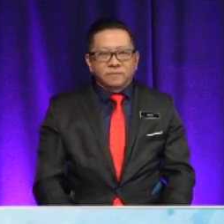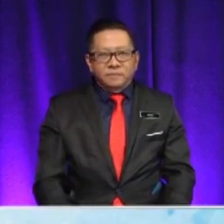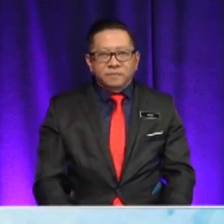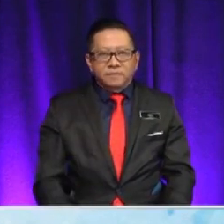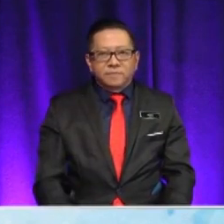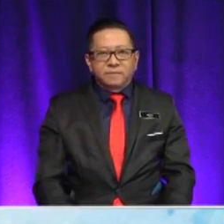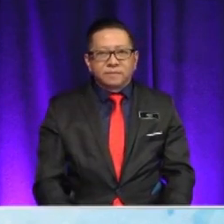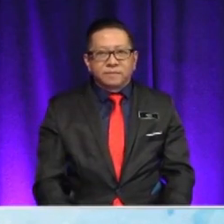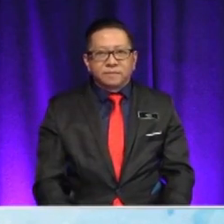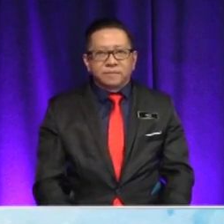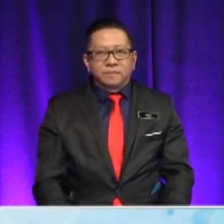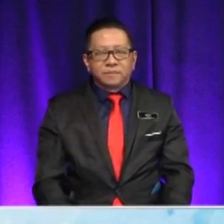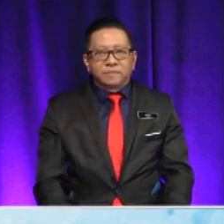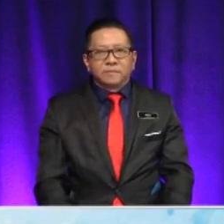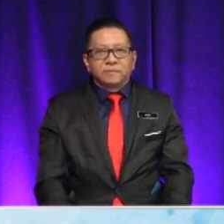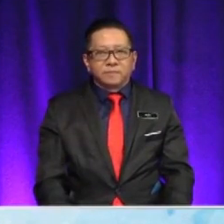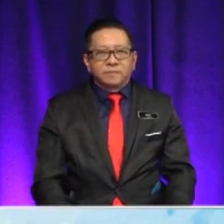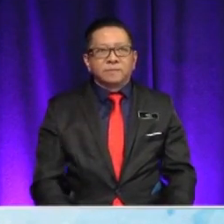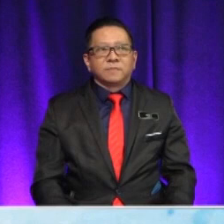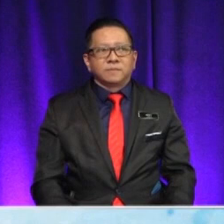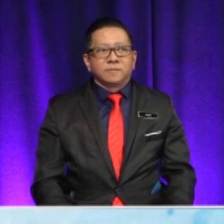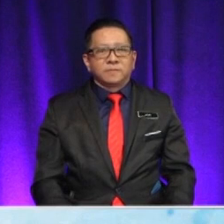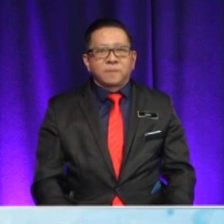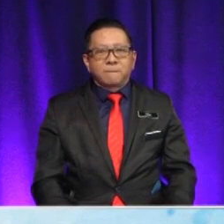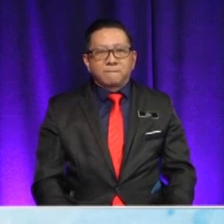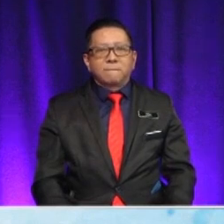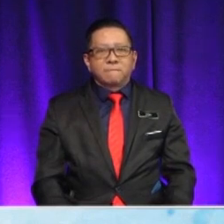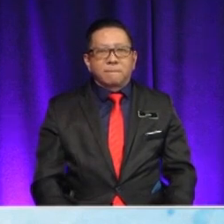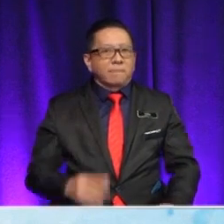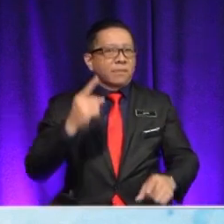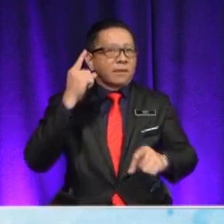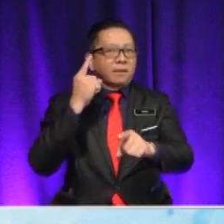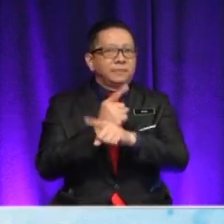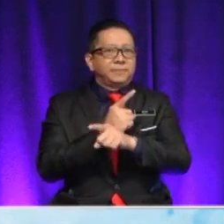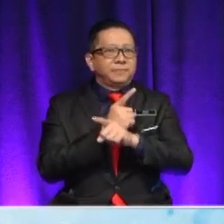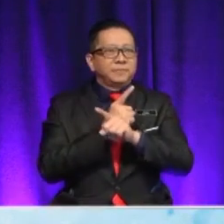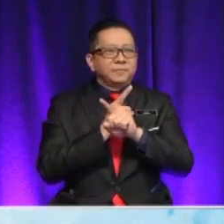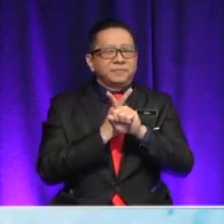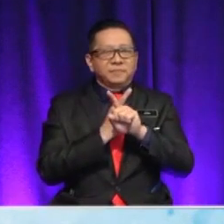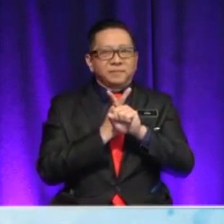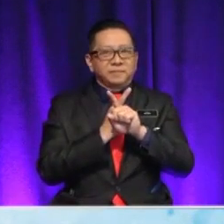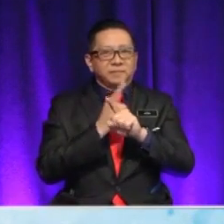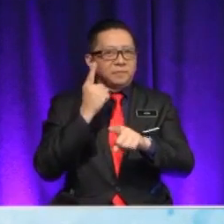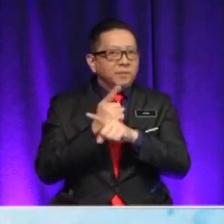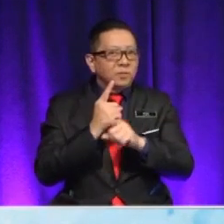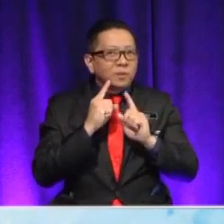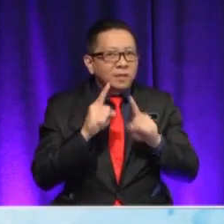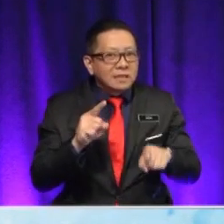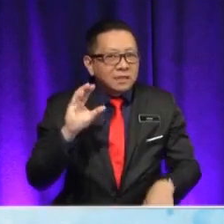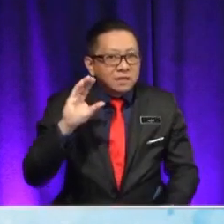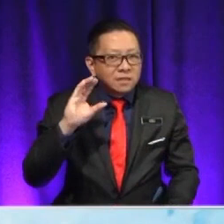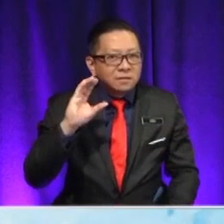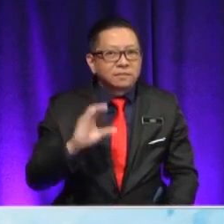tunjukkan jawapan. Ini jawapan saya. Ini jawapan saya. Betul, kita jawapan tengok. Mira. Betul ke tak betul jawapan Mira? Okey, kesan